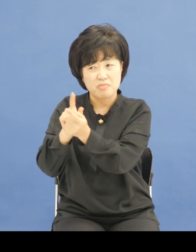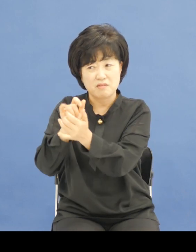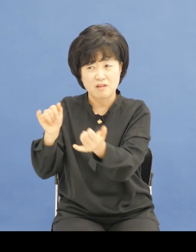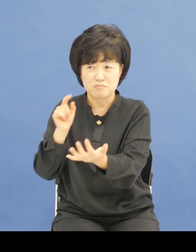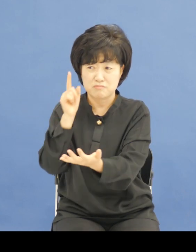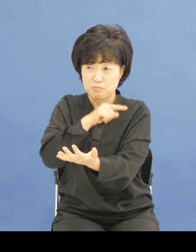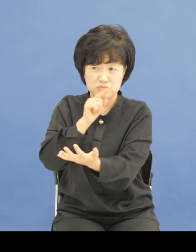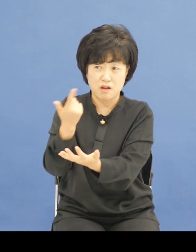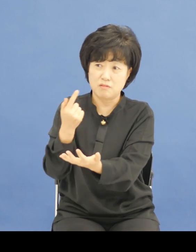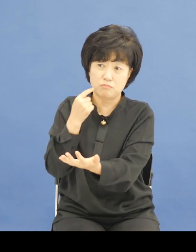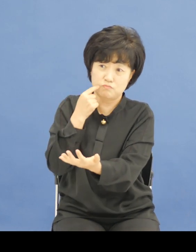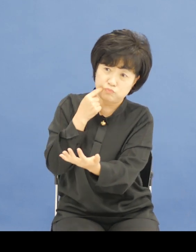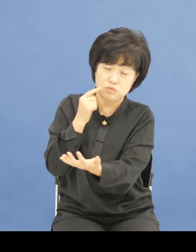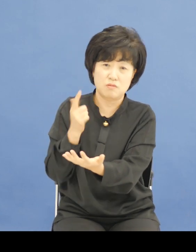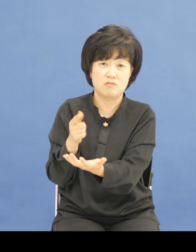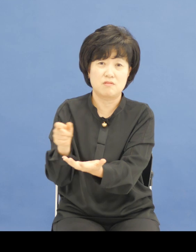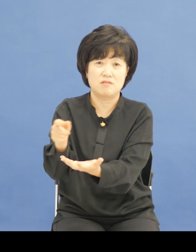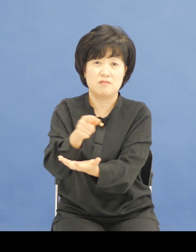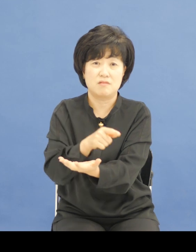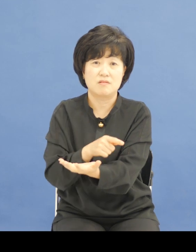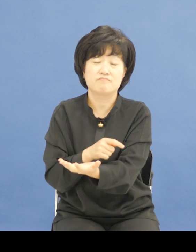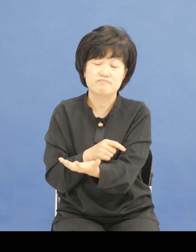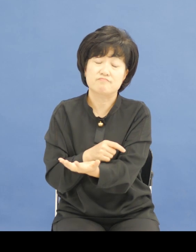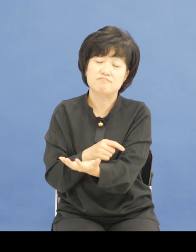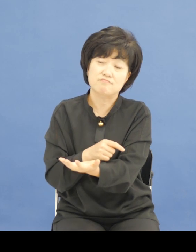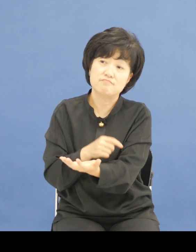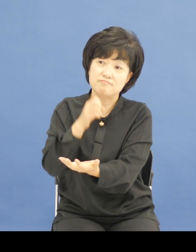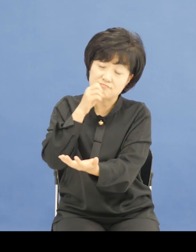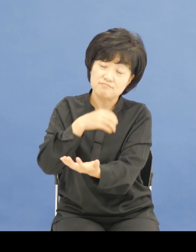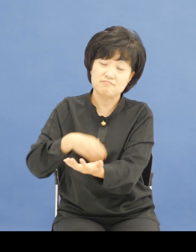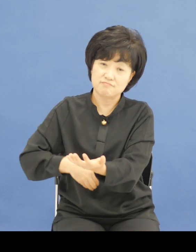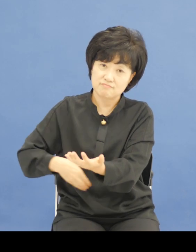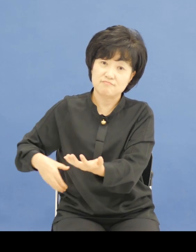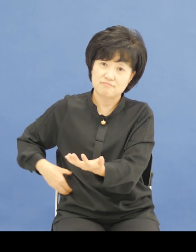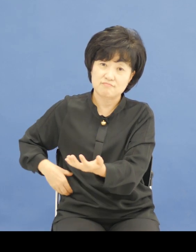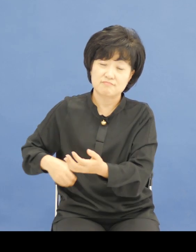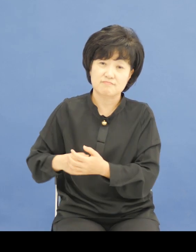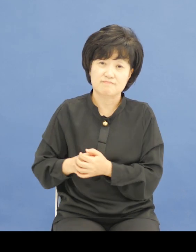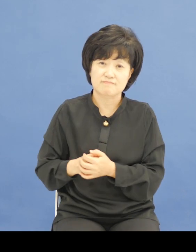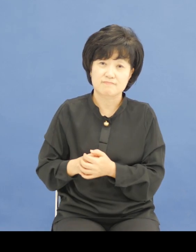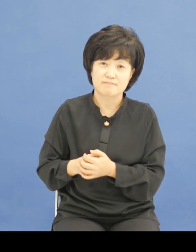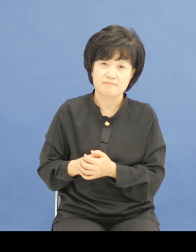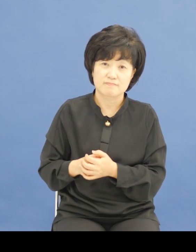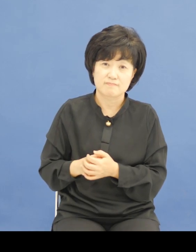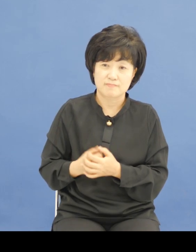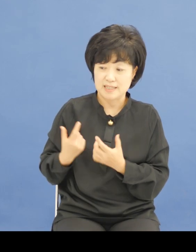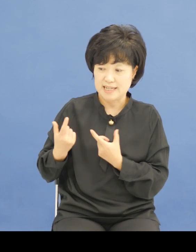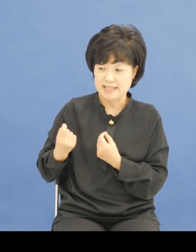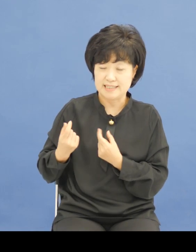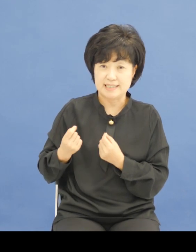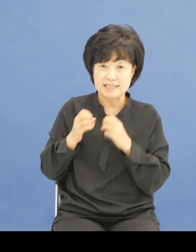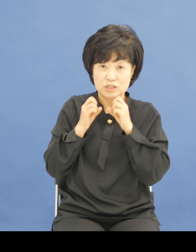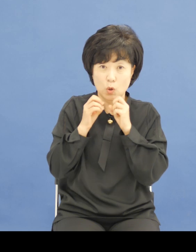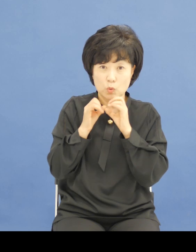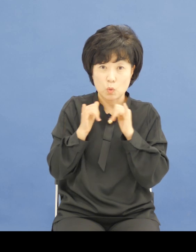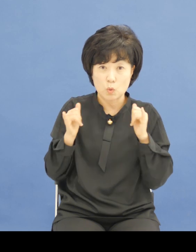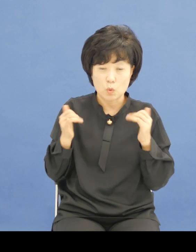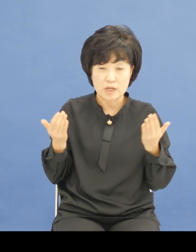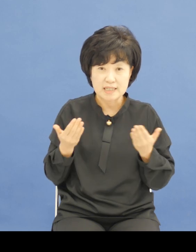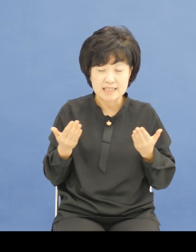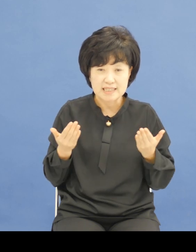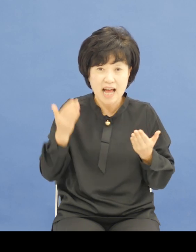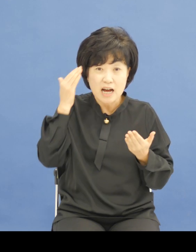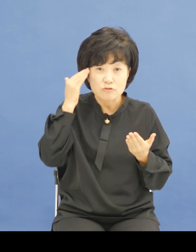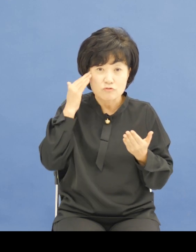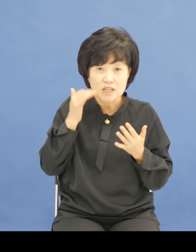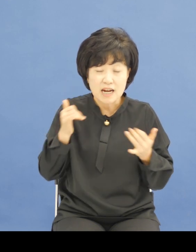않더라고. 굉장히 나이스하고 평화롭고 그래요. 지금 같이 선교하는 분들도 계세요? 어디요?